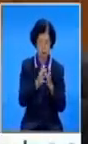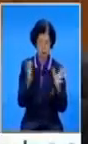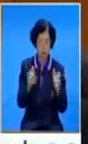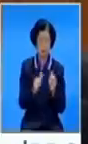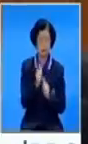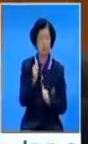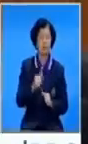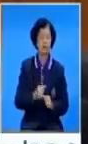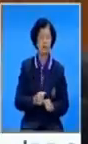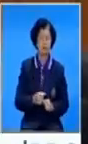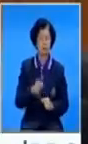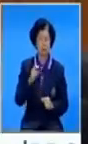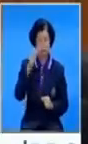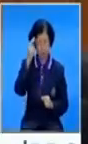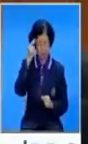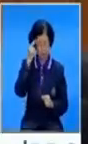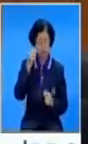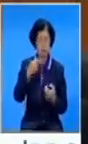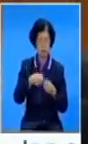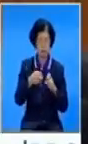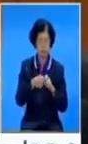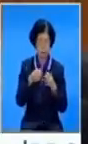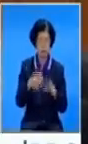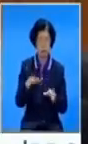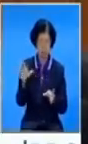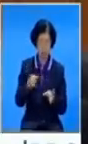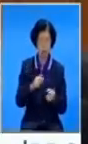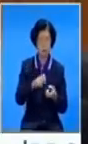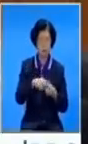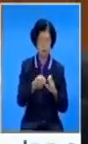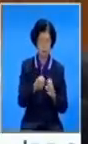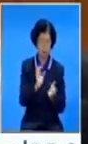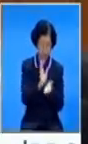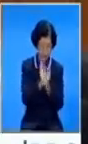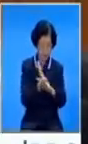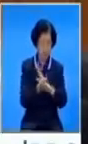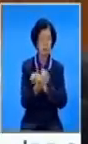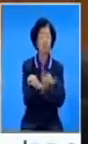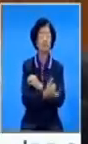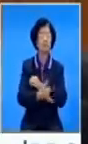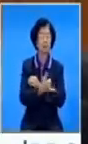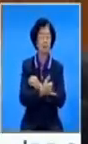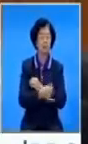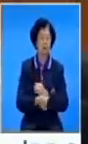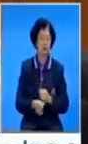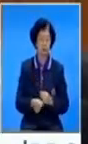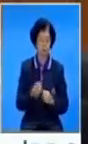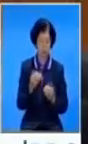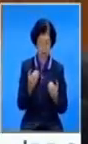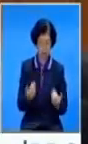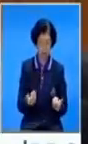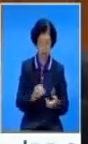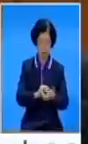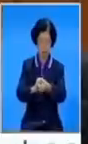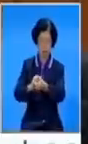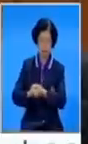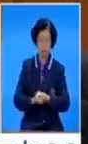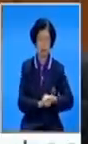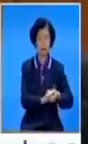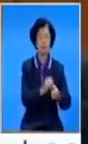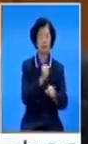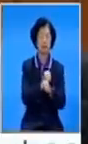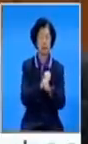รู้ปัญหาก่อนที่จะนำปัญหามาปฏิรูปประเทศงั้นเรากำลังร่วมกันทำความดี